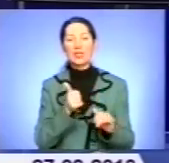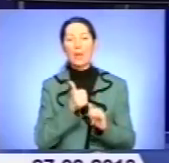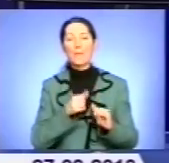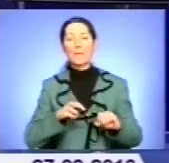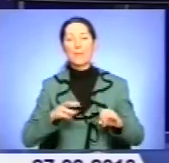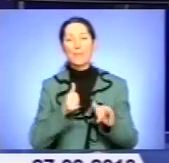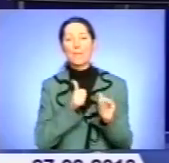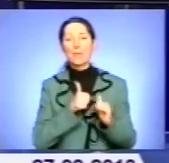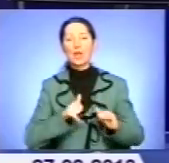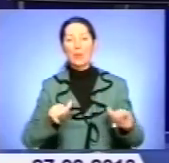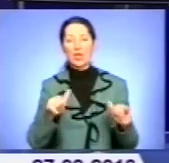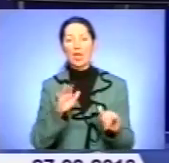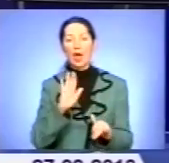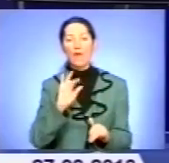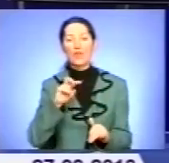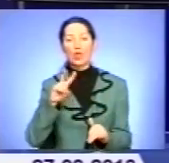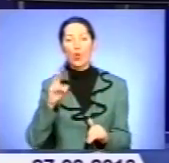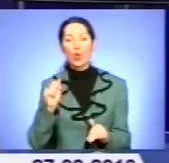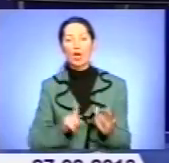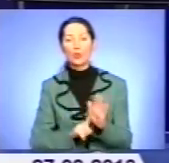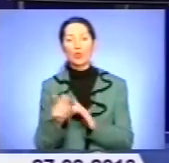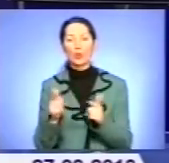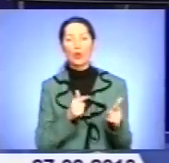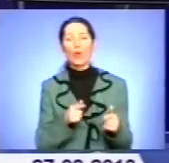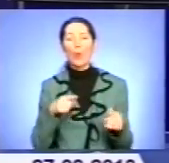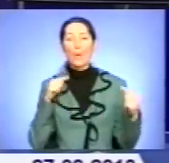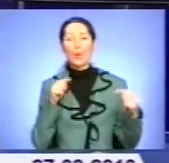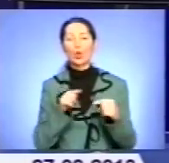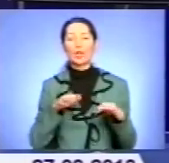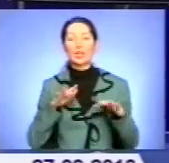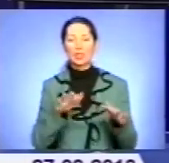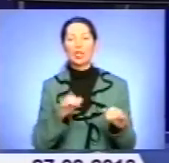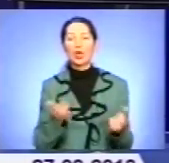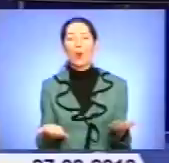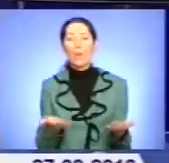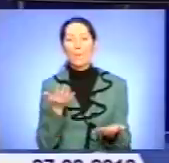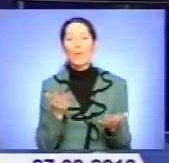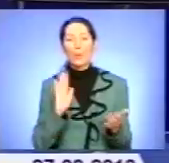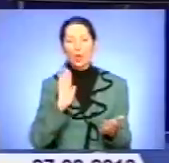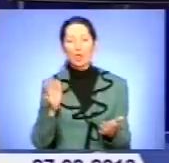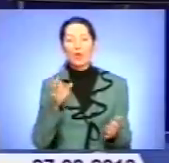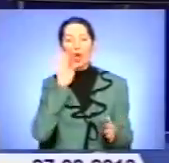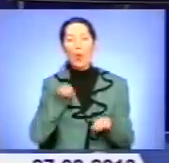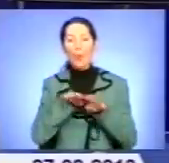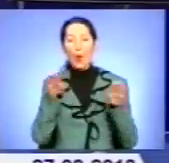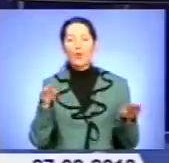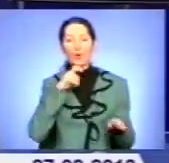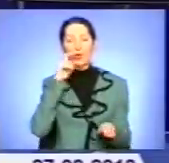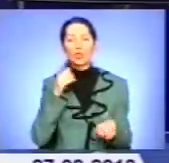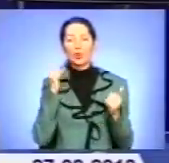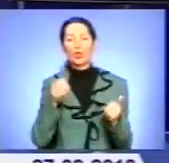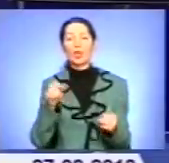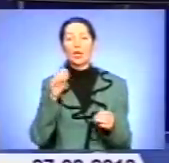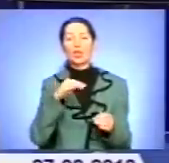Вілкула розпочати підготовку до протидії можливій повені в Україні. На сьогодні Житомирська, Закарпатська, Одеська,